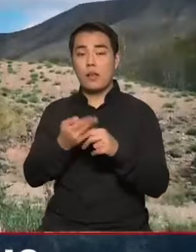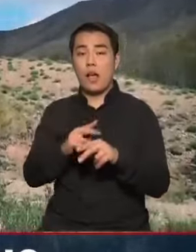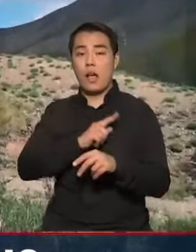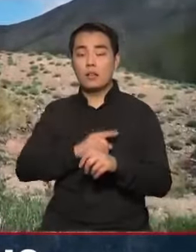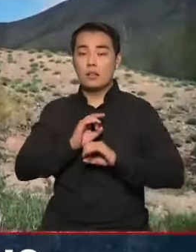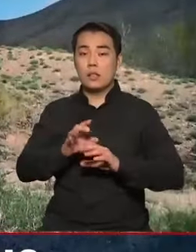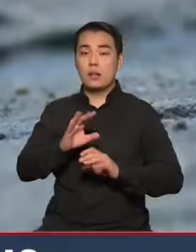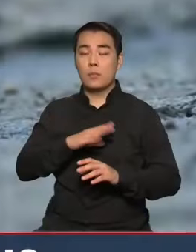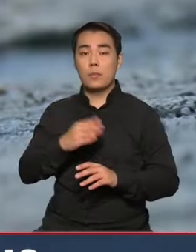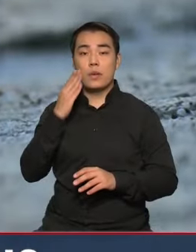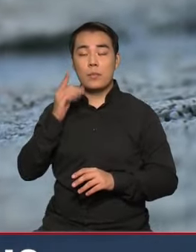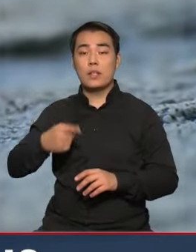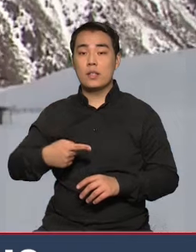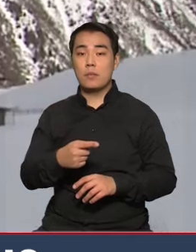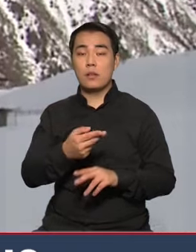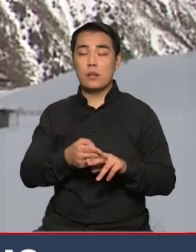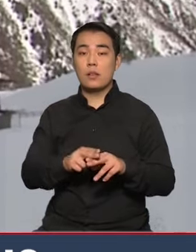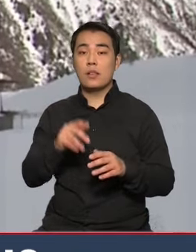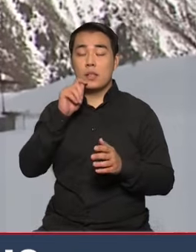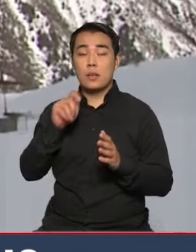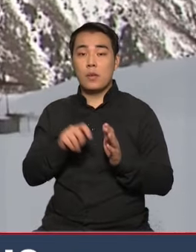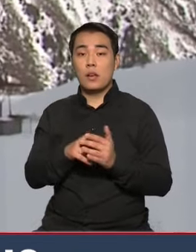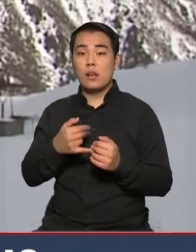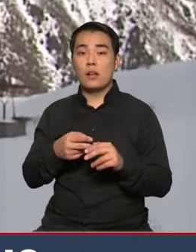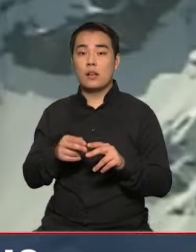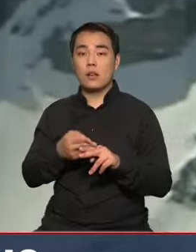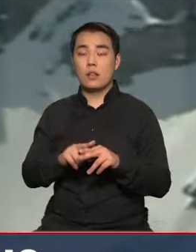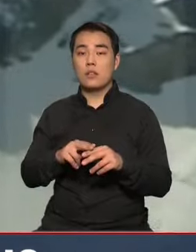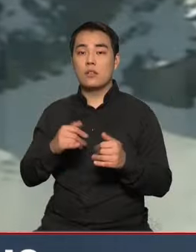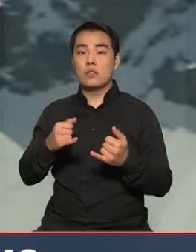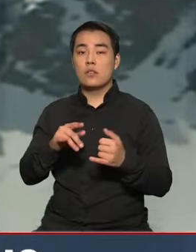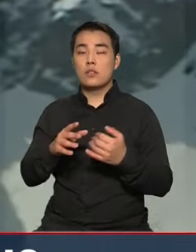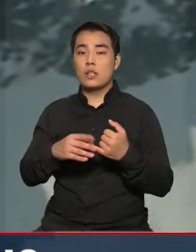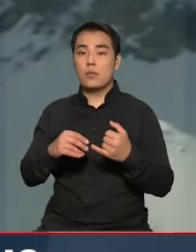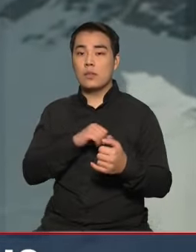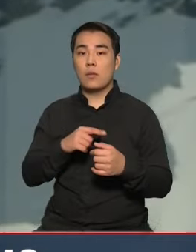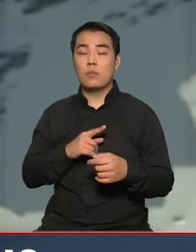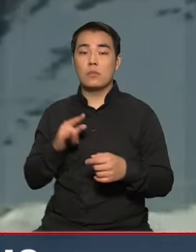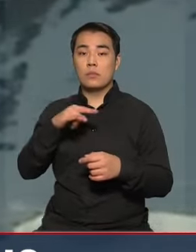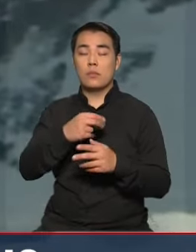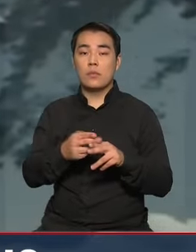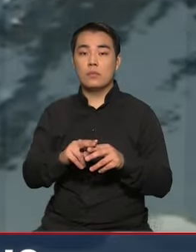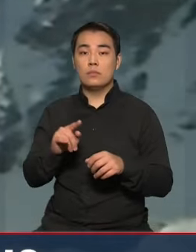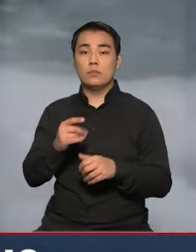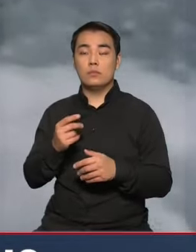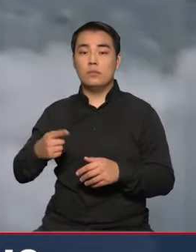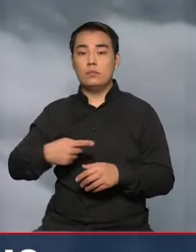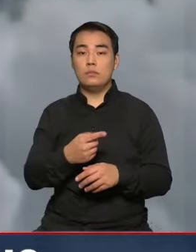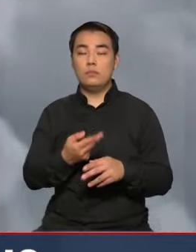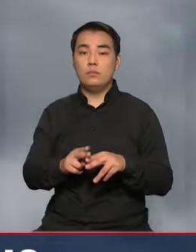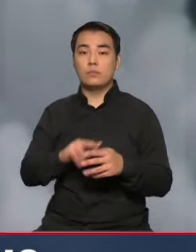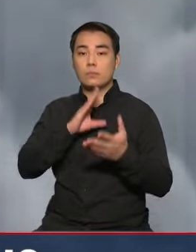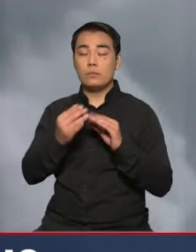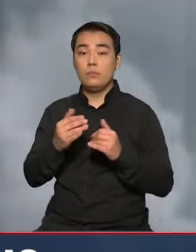айтады. Мәселен, жыландардың аязға қарамастан жер бетіне шығуын халқымыз жылан көшті деп атап, жер сілкінісі туралы алдын ала